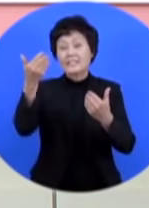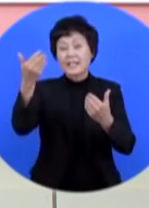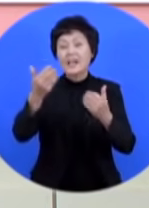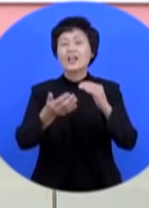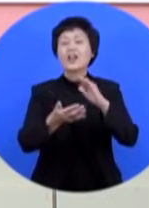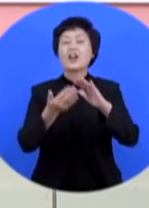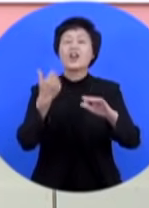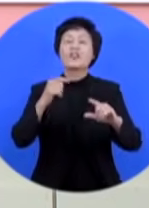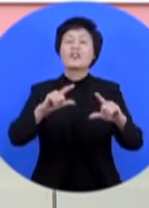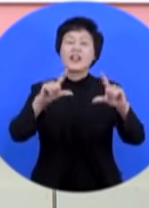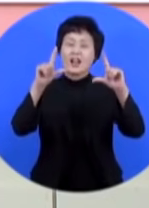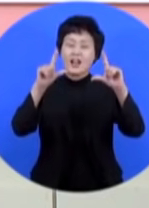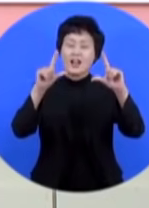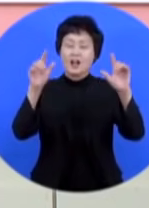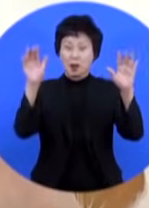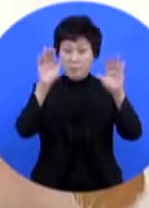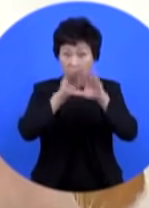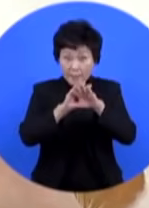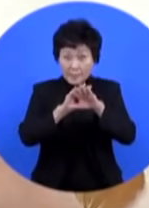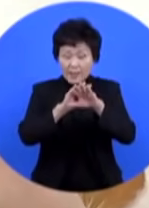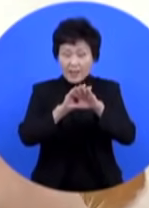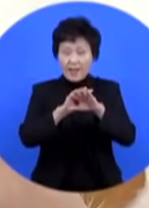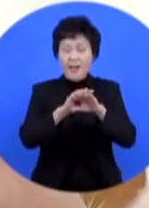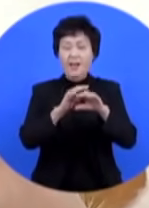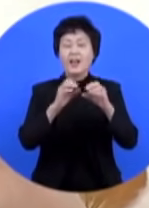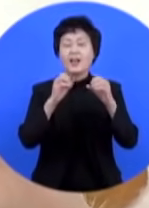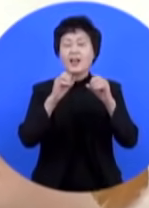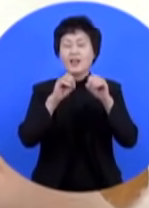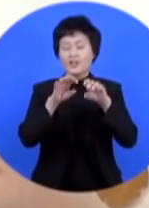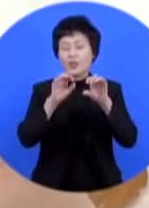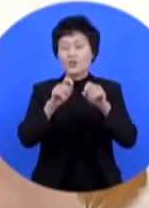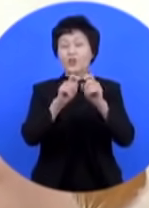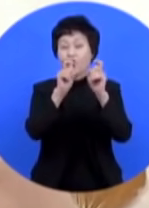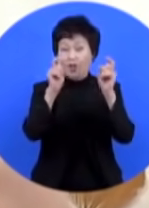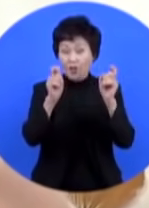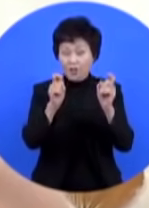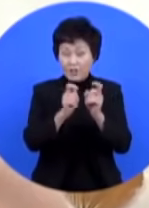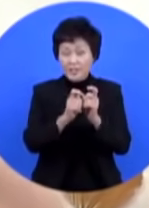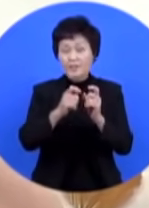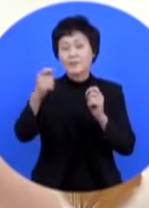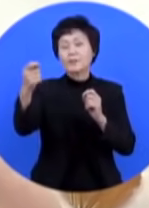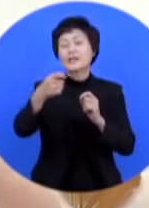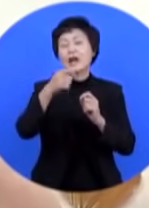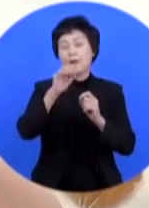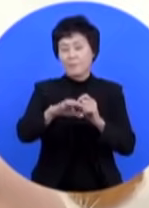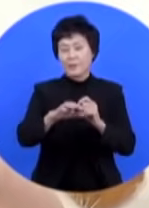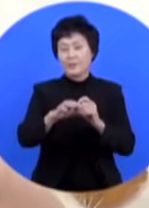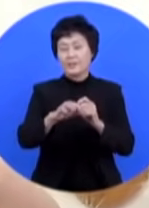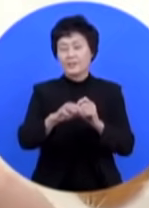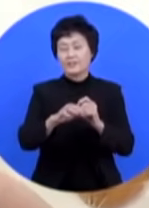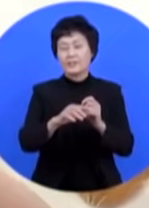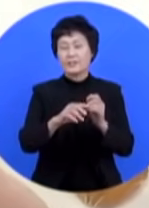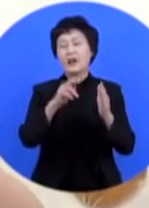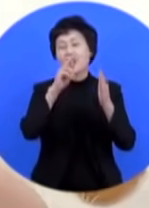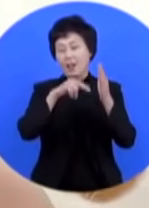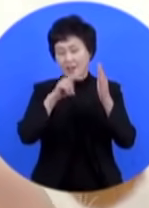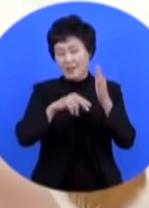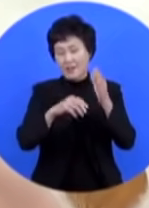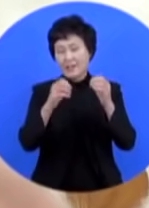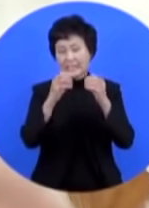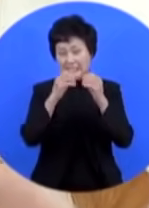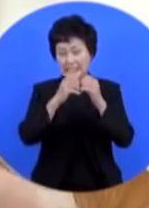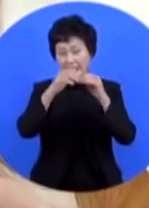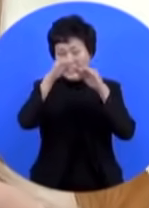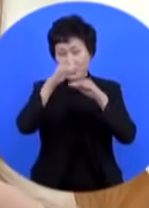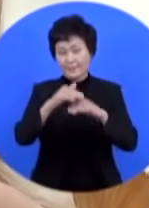네. 선교 그 팀원들 앞에서 읽은 그 시입니다. 시요. 예.